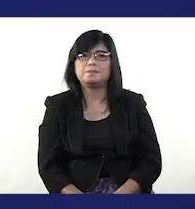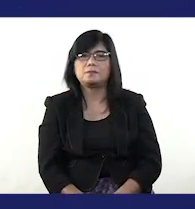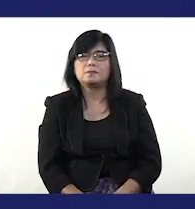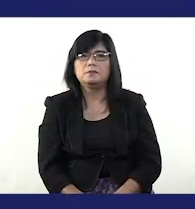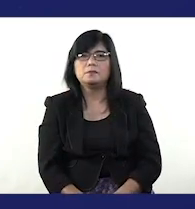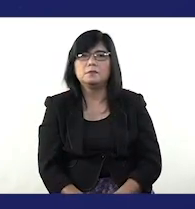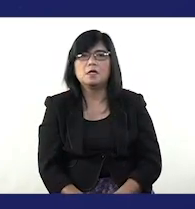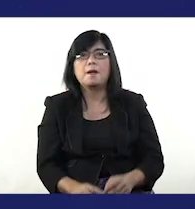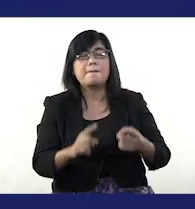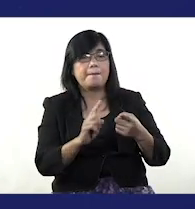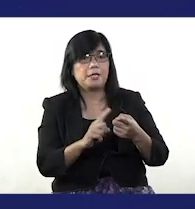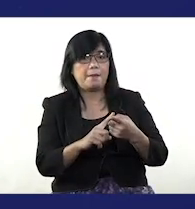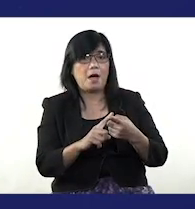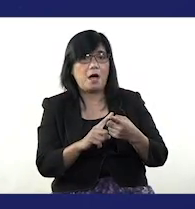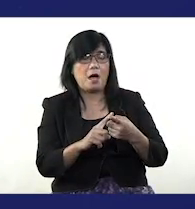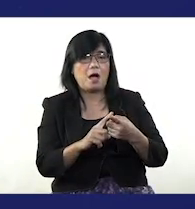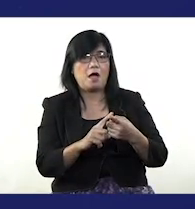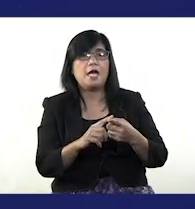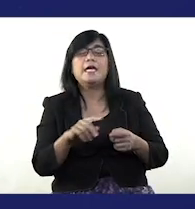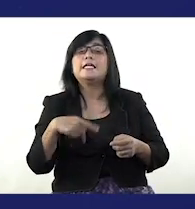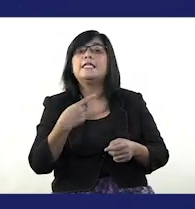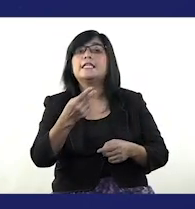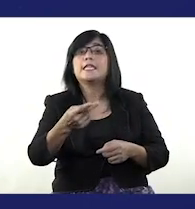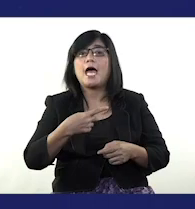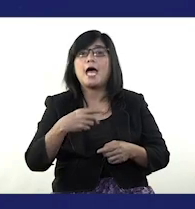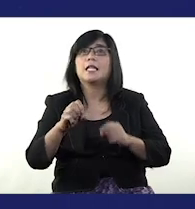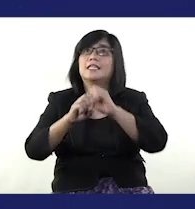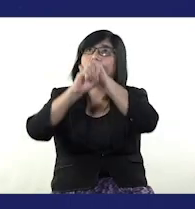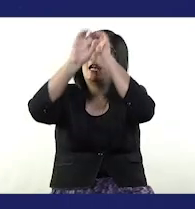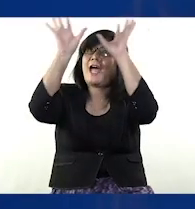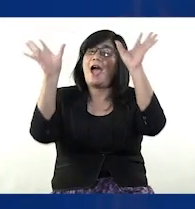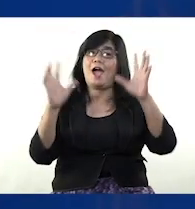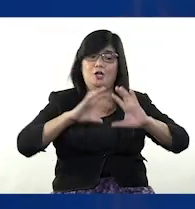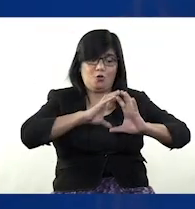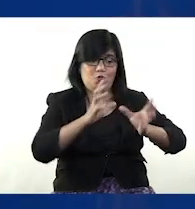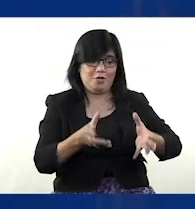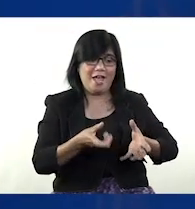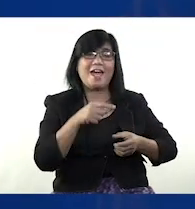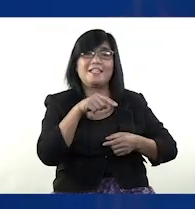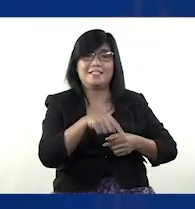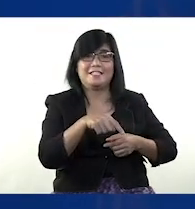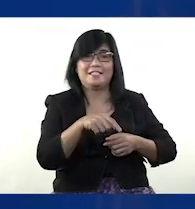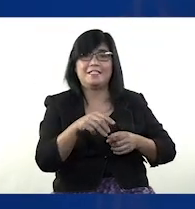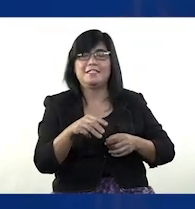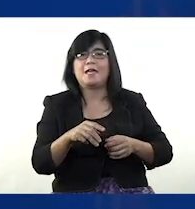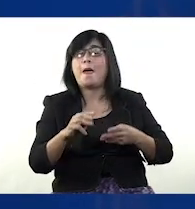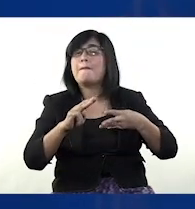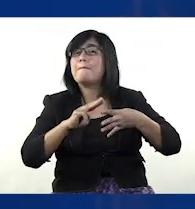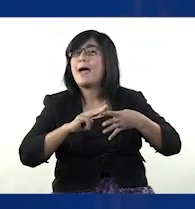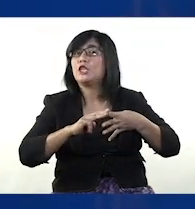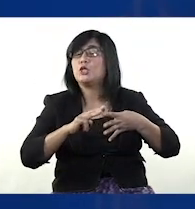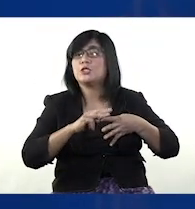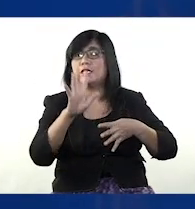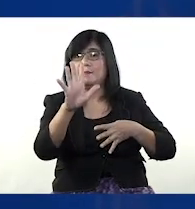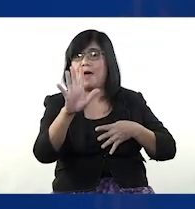Hai yang pertama kata Alkitab kita perang dunia sama lihat coba lihat ini Hai mati slime 1490